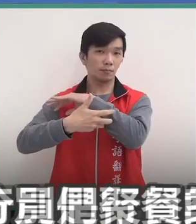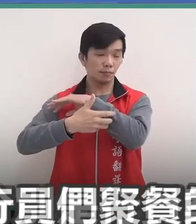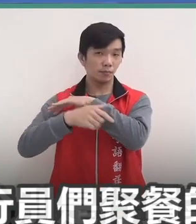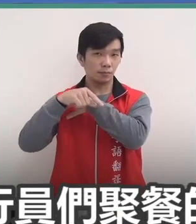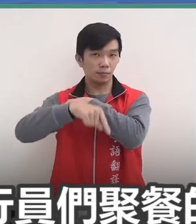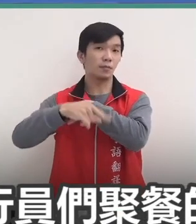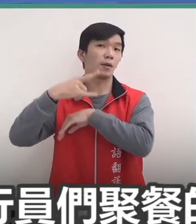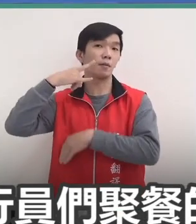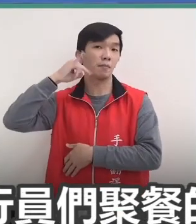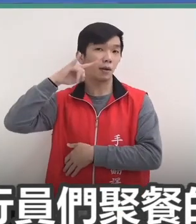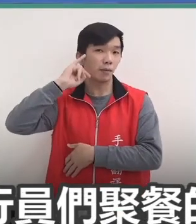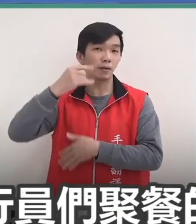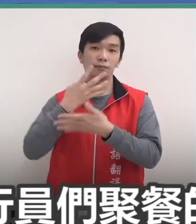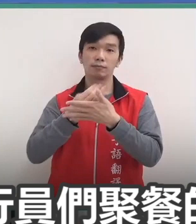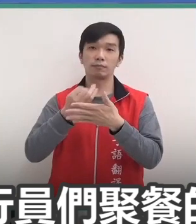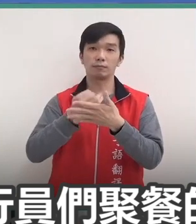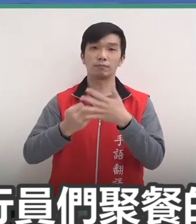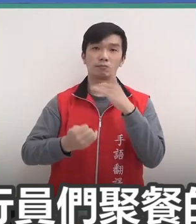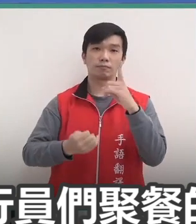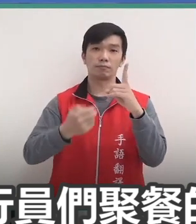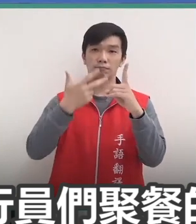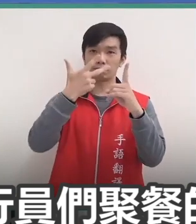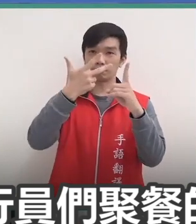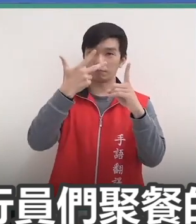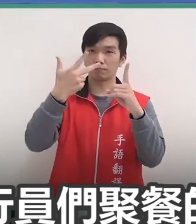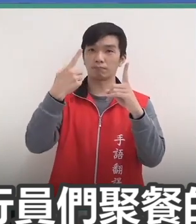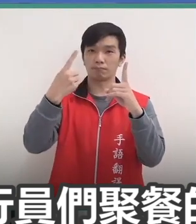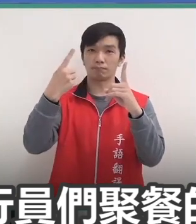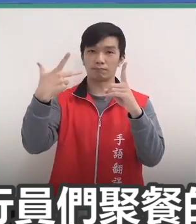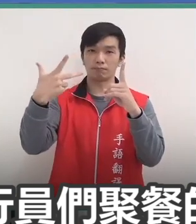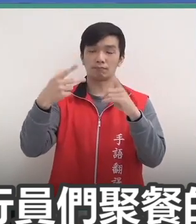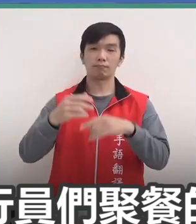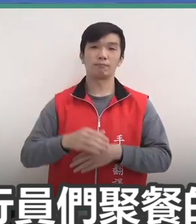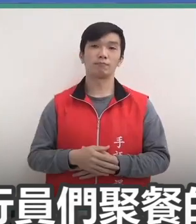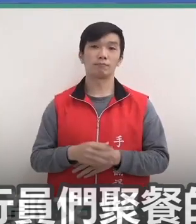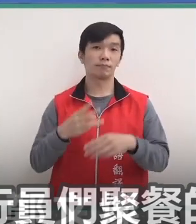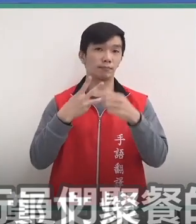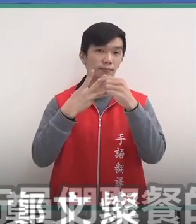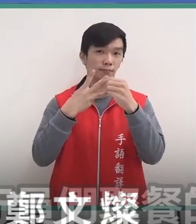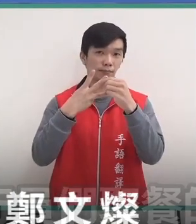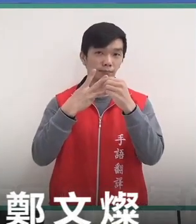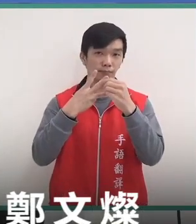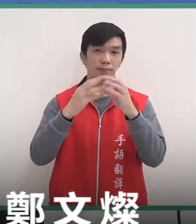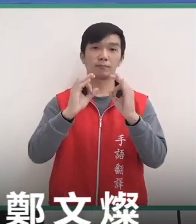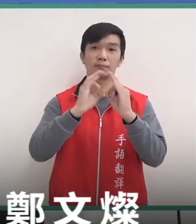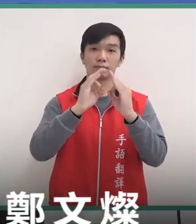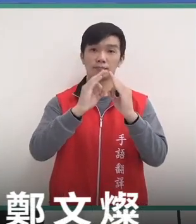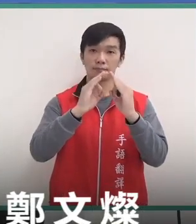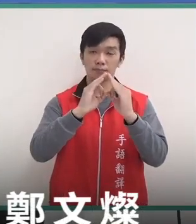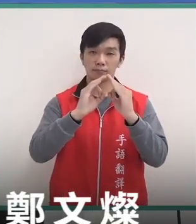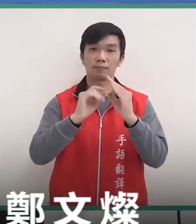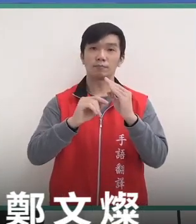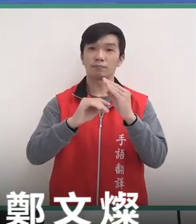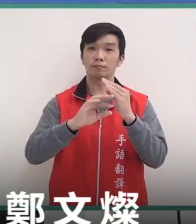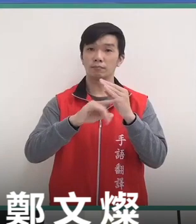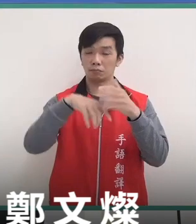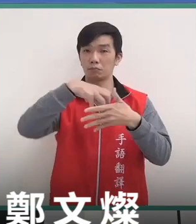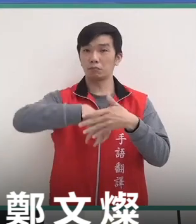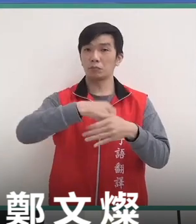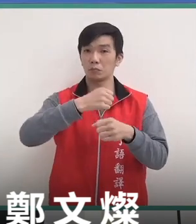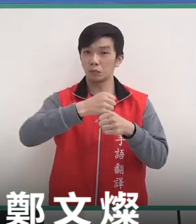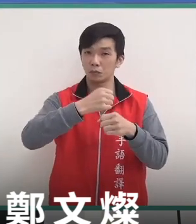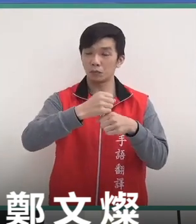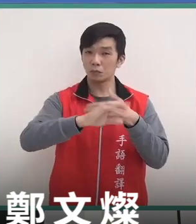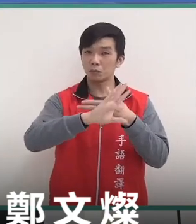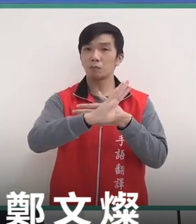妈17717，那另外一位是航员17630的这个男